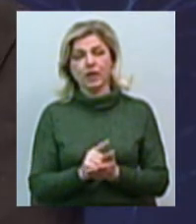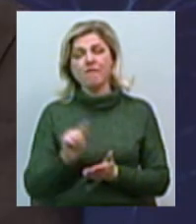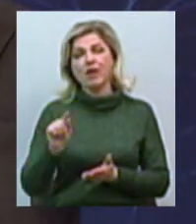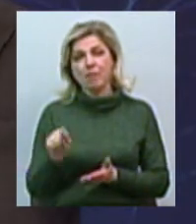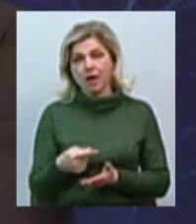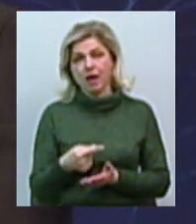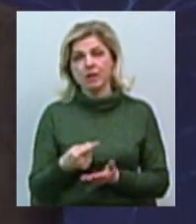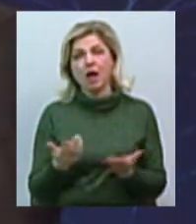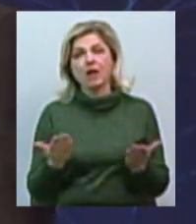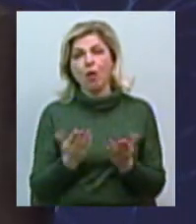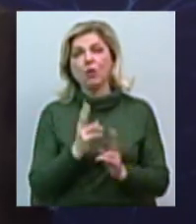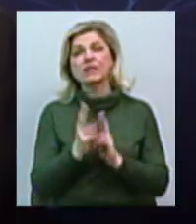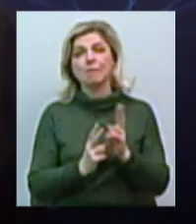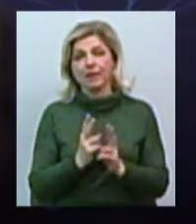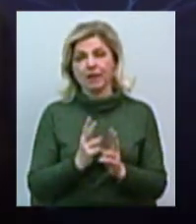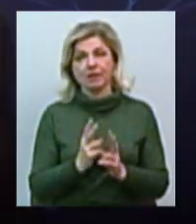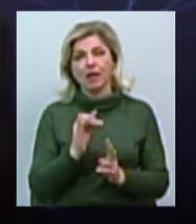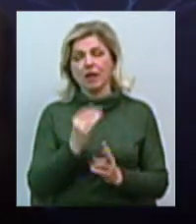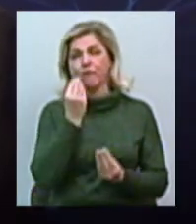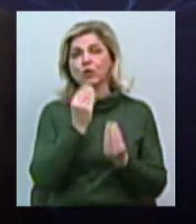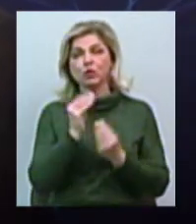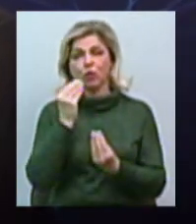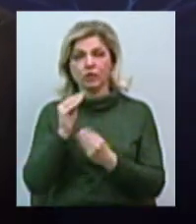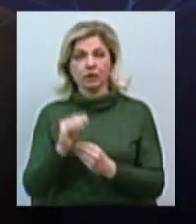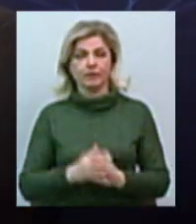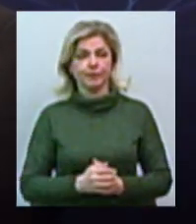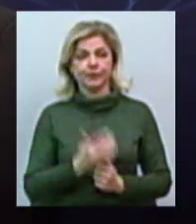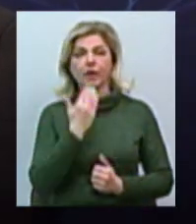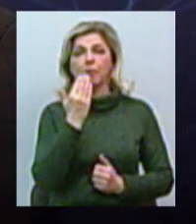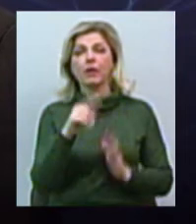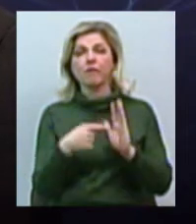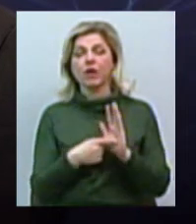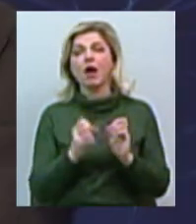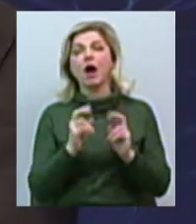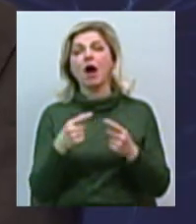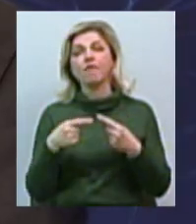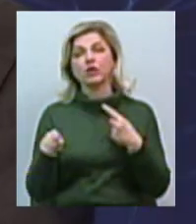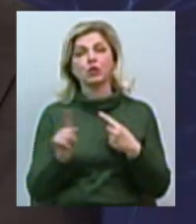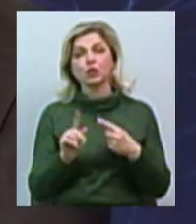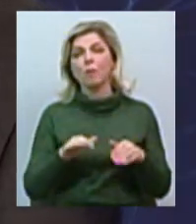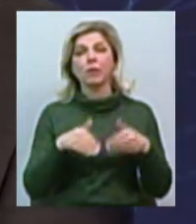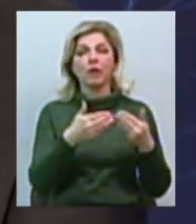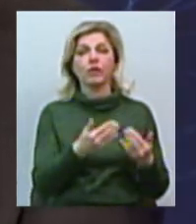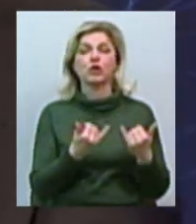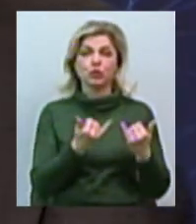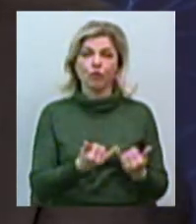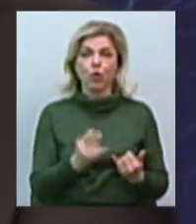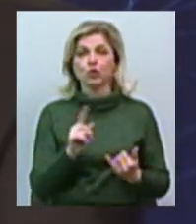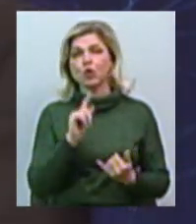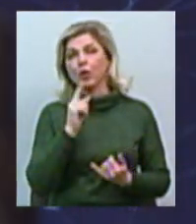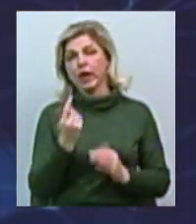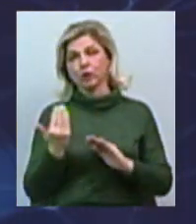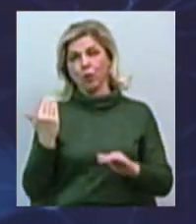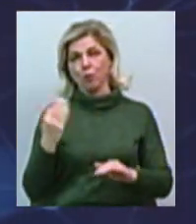вимагає якихось змін і вдосконалення. Як відрізняється те, що запропоновано сьогодні, від того, що було рік тому? Чим